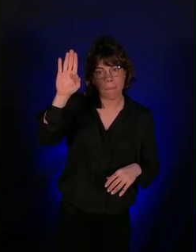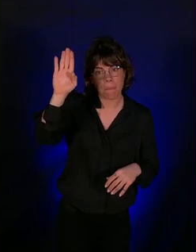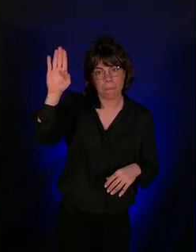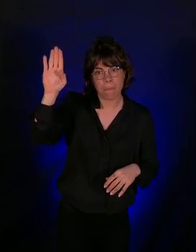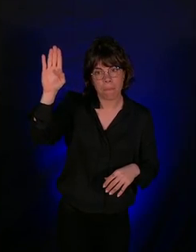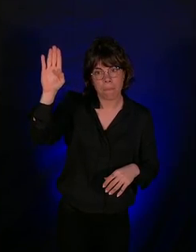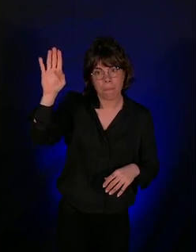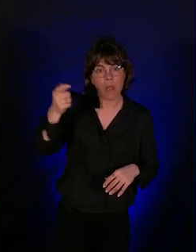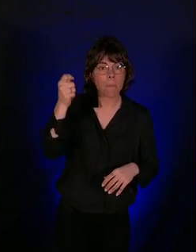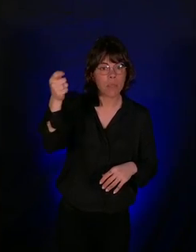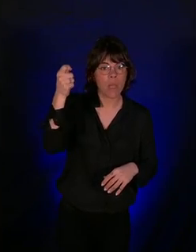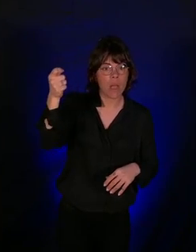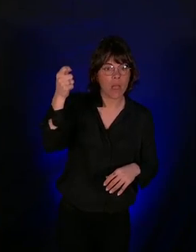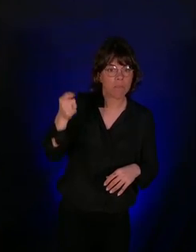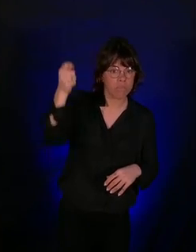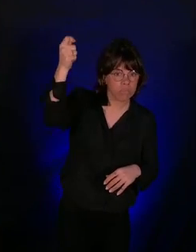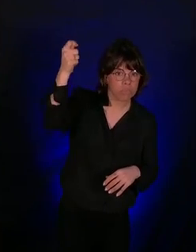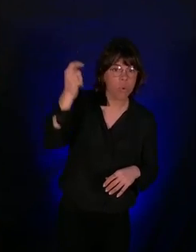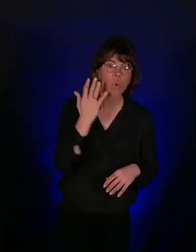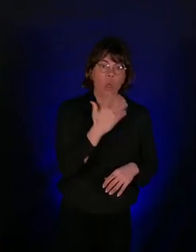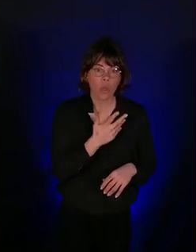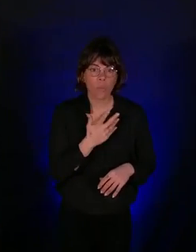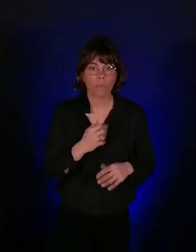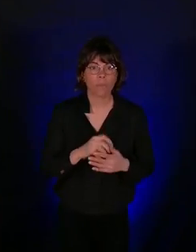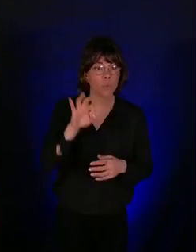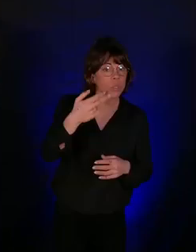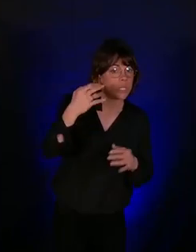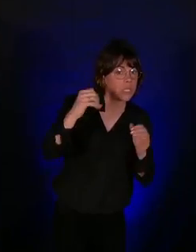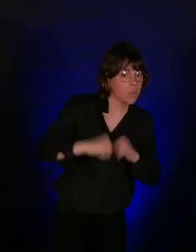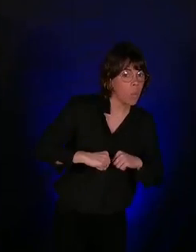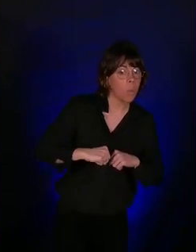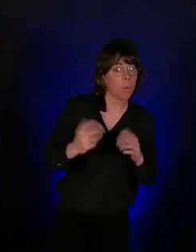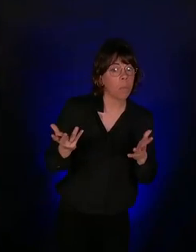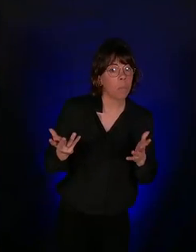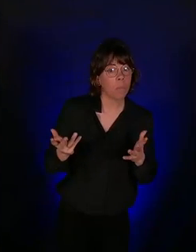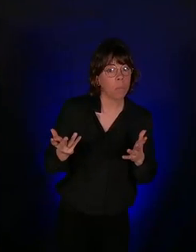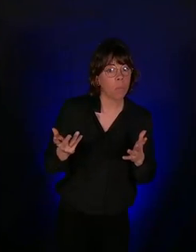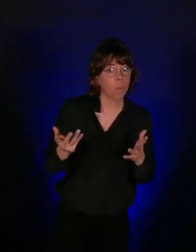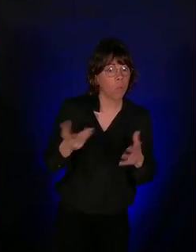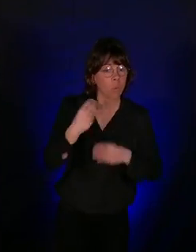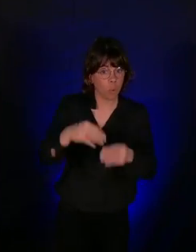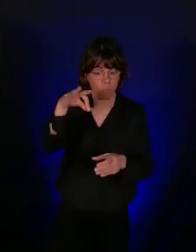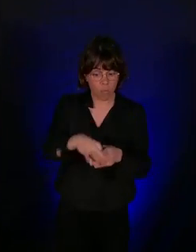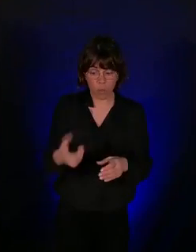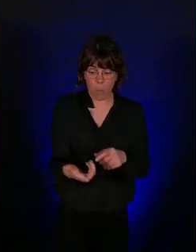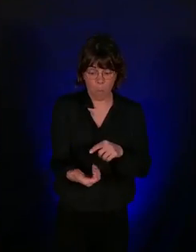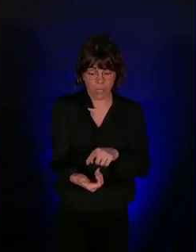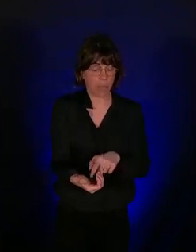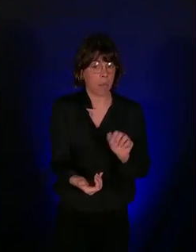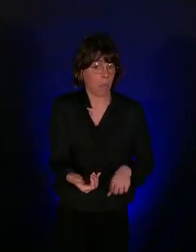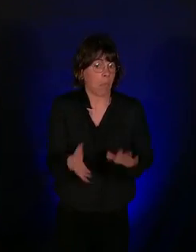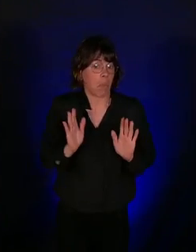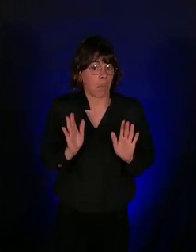voilà levez vos mandats les camarades qu'on voy quand même la couleur qu'on voit si vous en êtes d'accord ou on fait un vote au boîtier si vous préférez mais